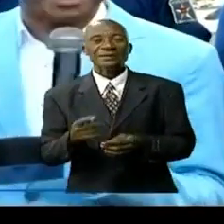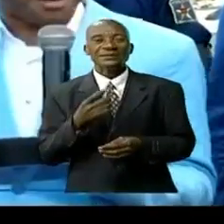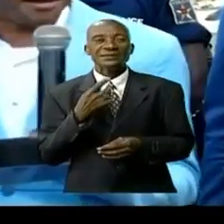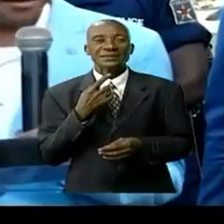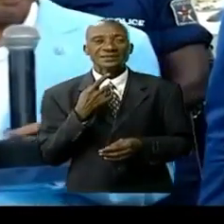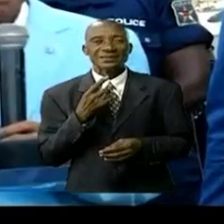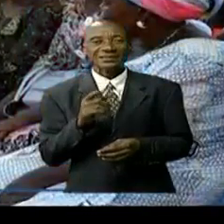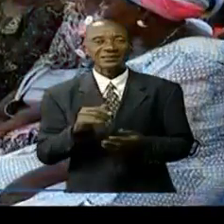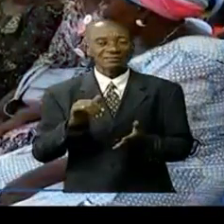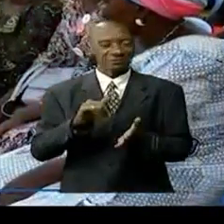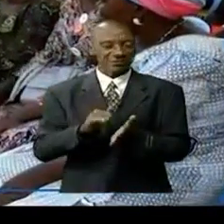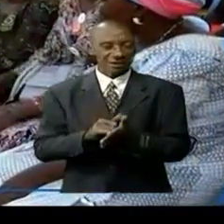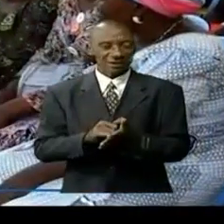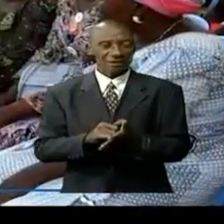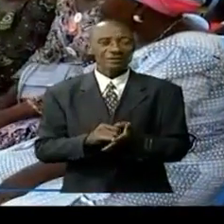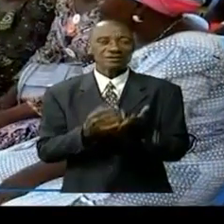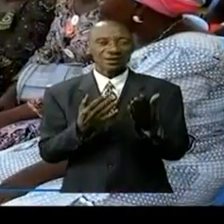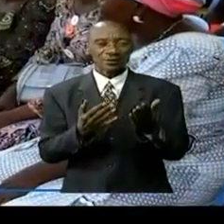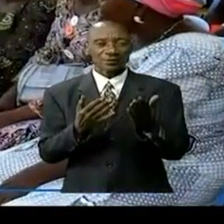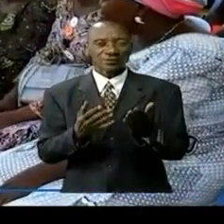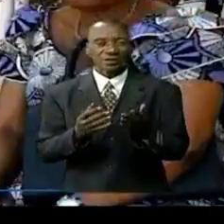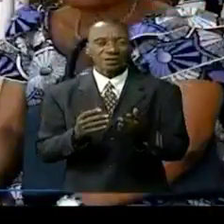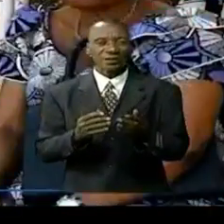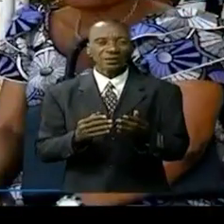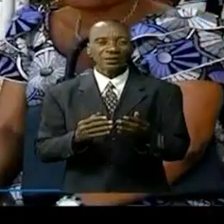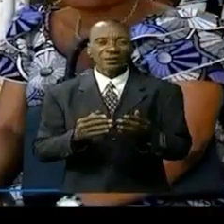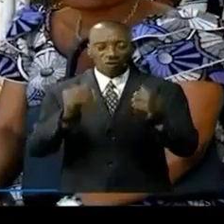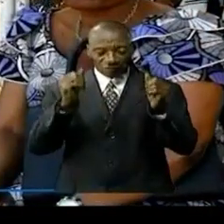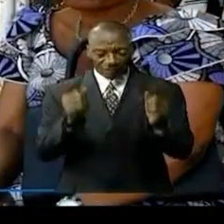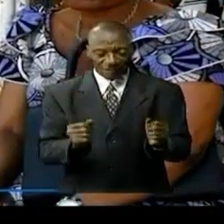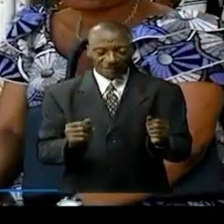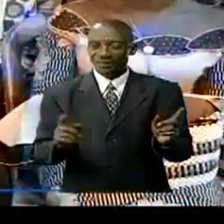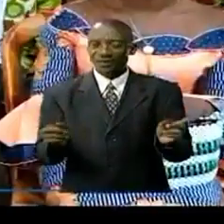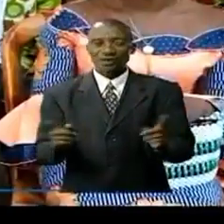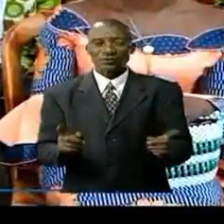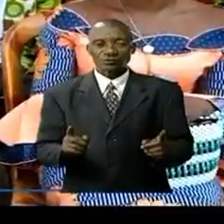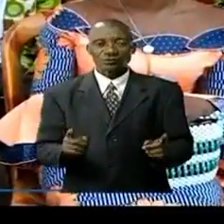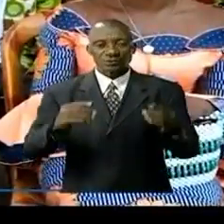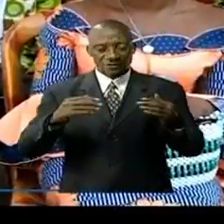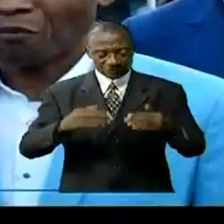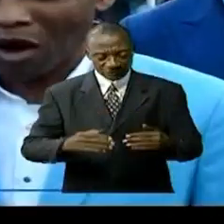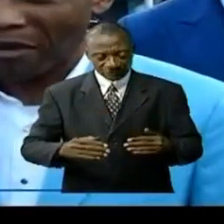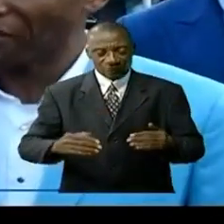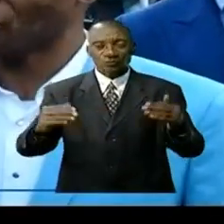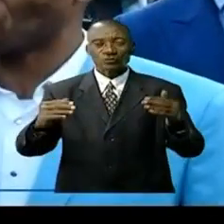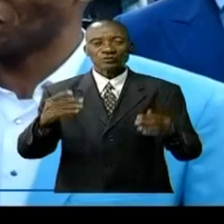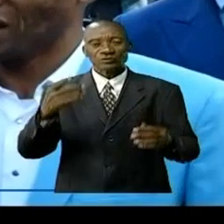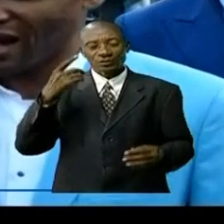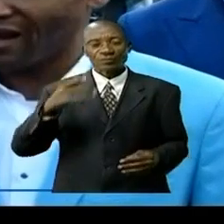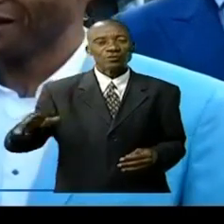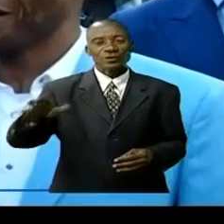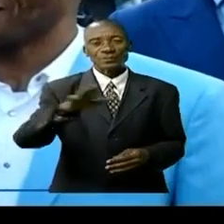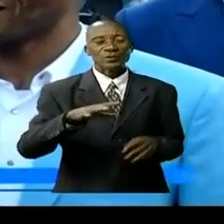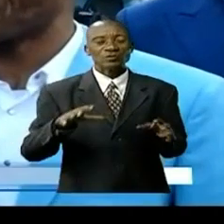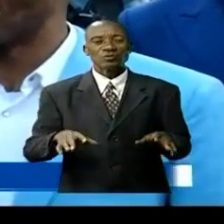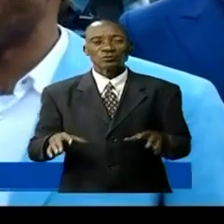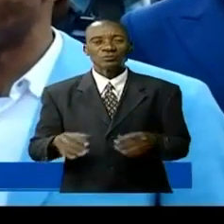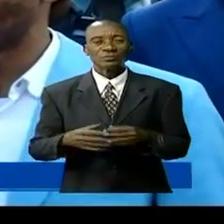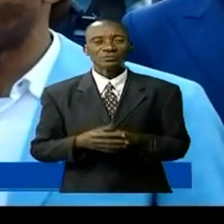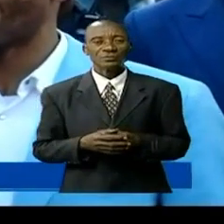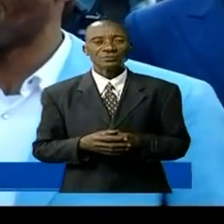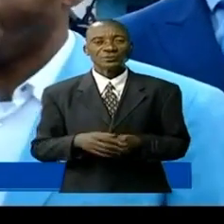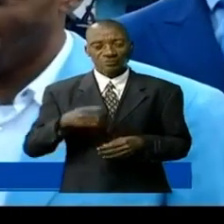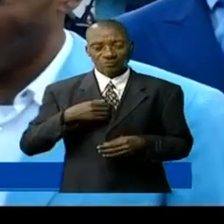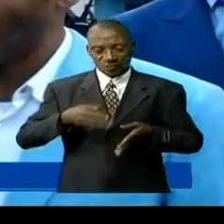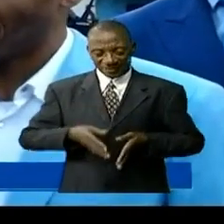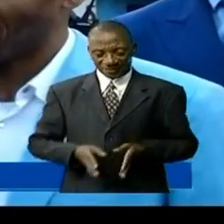et ne sera pas la dernière car ce projet va s'étendre à travers la République démocratique du Congo. Moi-même je suis né dans cette commune de